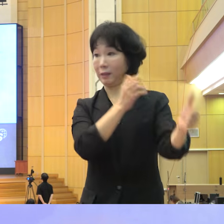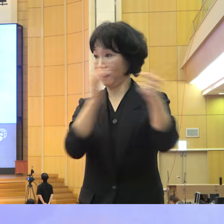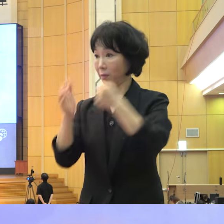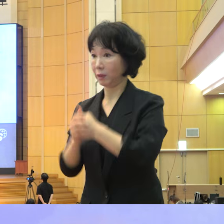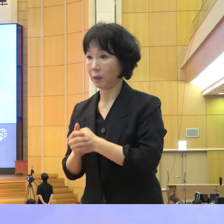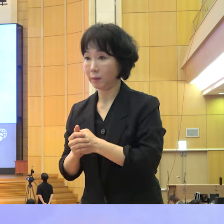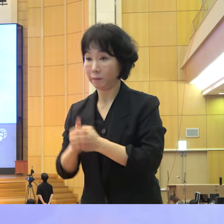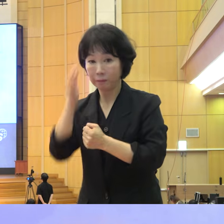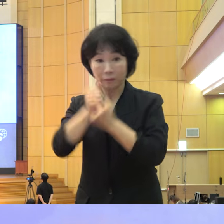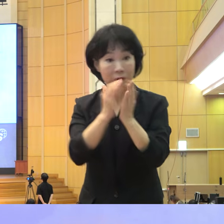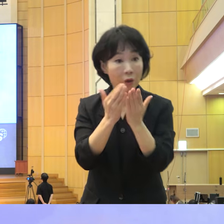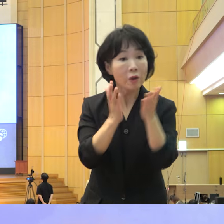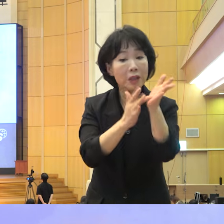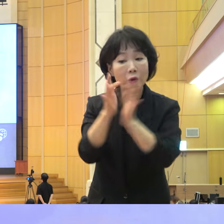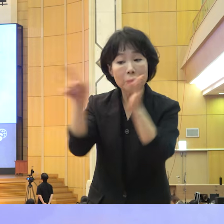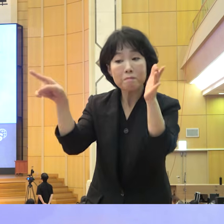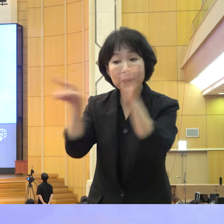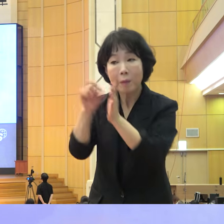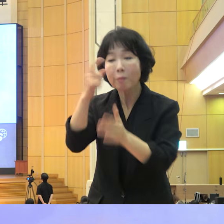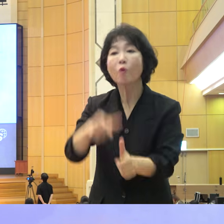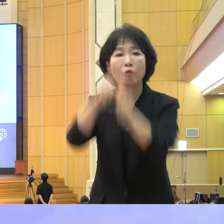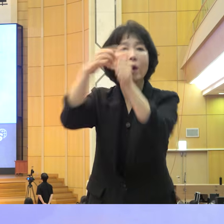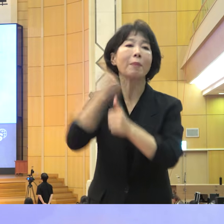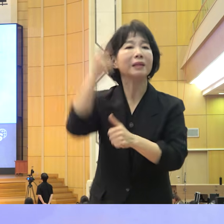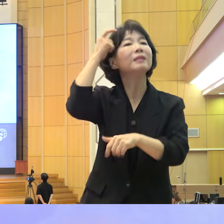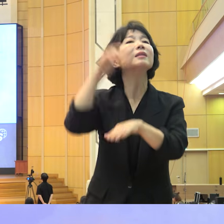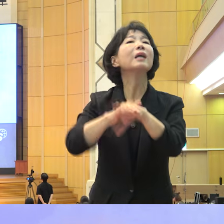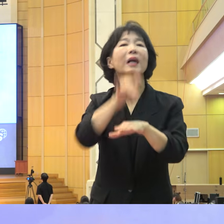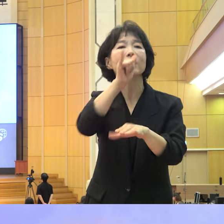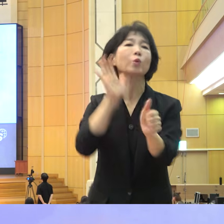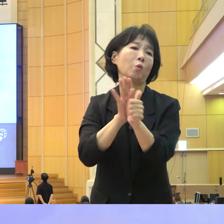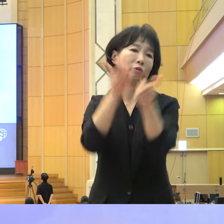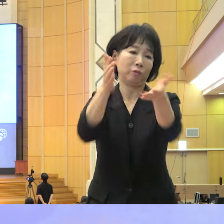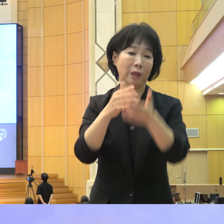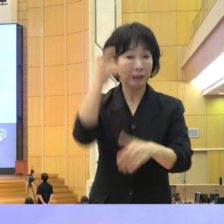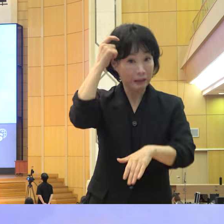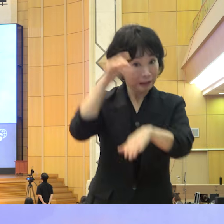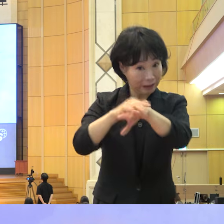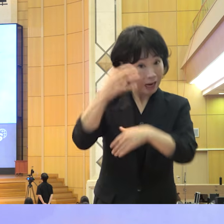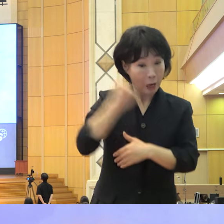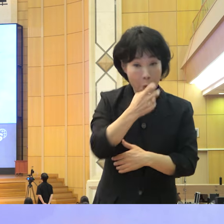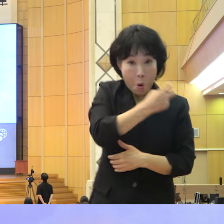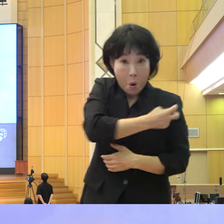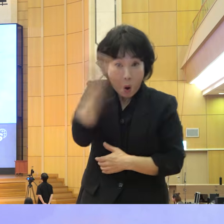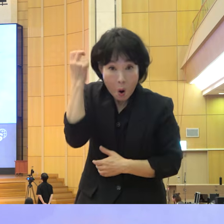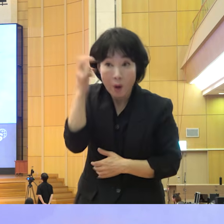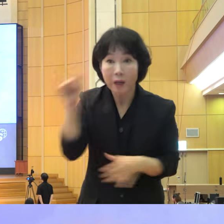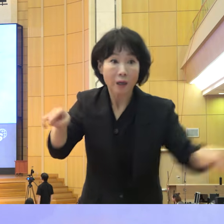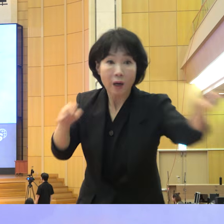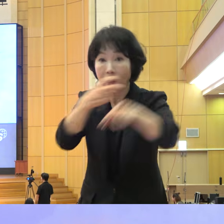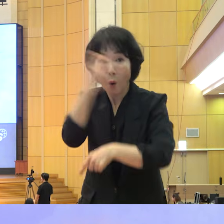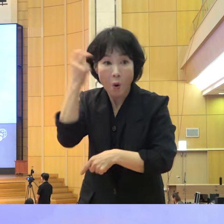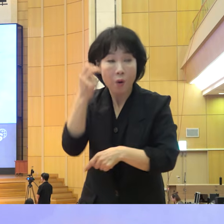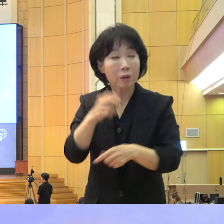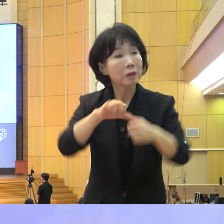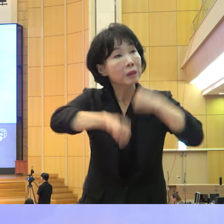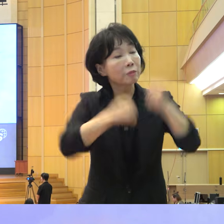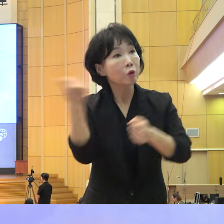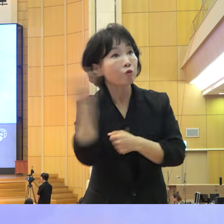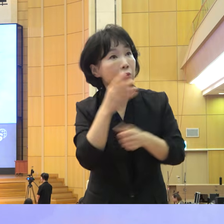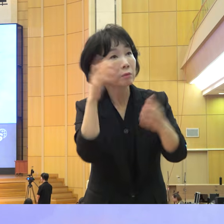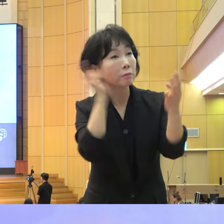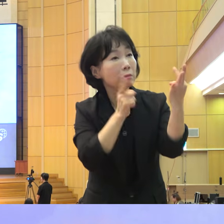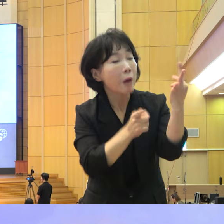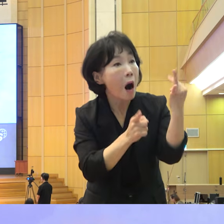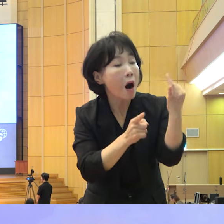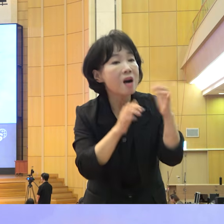성경은 예수 그를 믿음으로 말미암아 구원에 이르는 지혜가 있게 한다고 했는데, 지혜가 여기 있으니 총명이 있는 자는 그 짐승의 수를 세어보라.